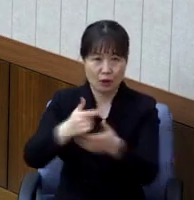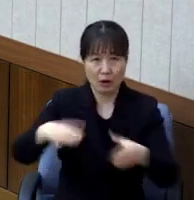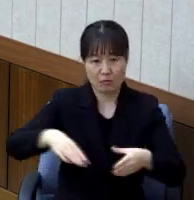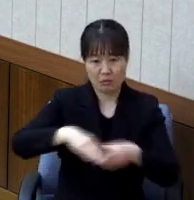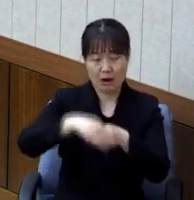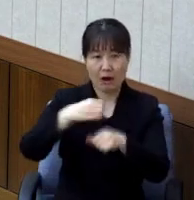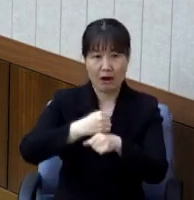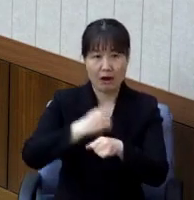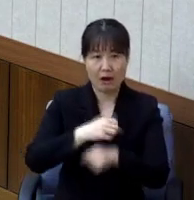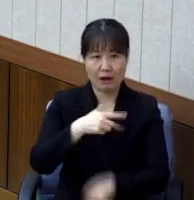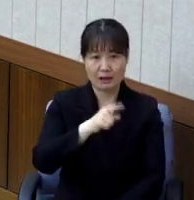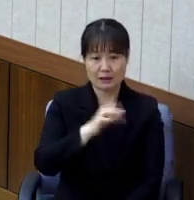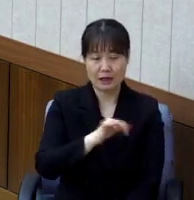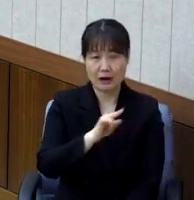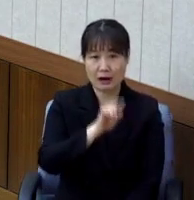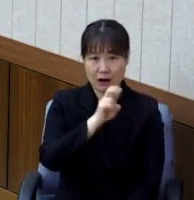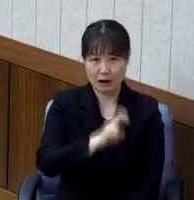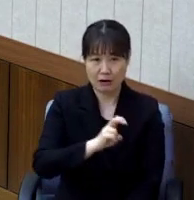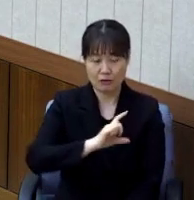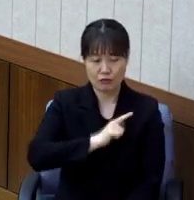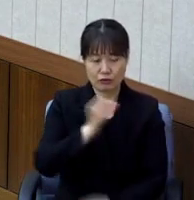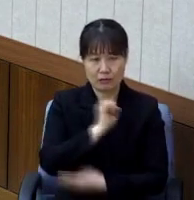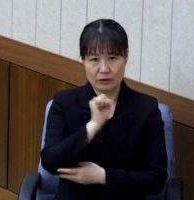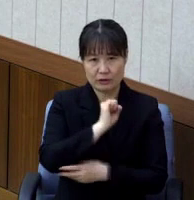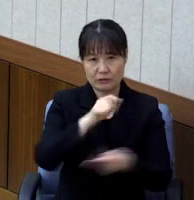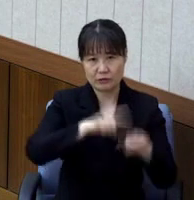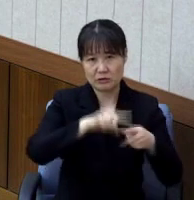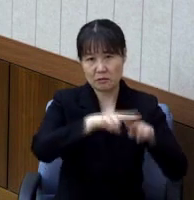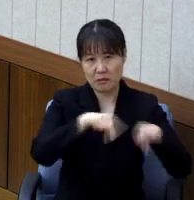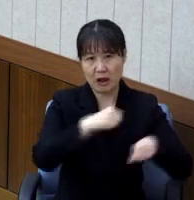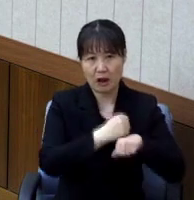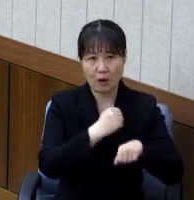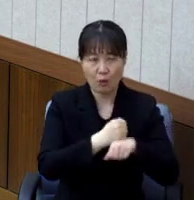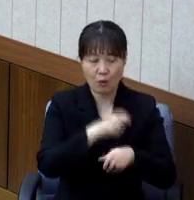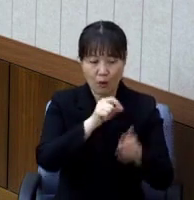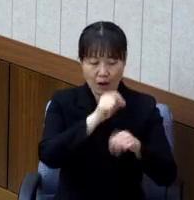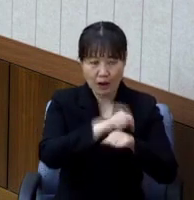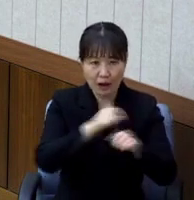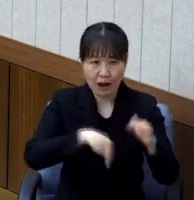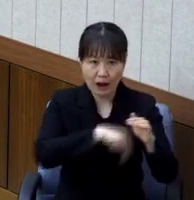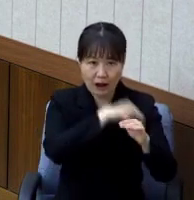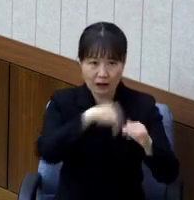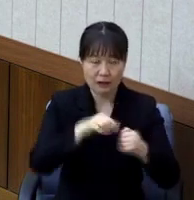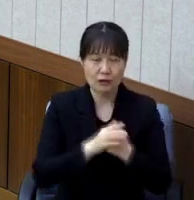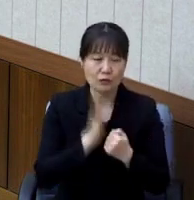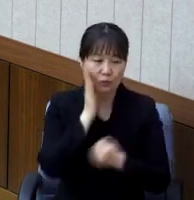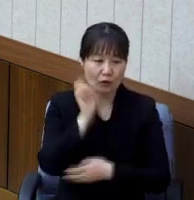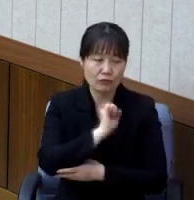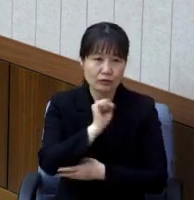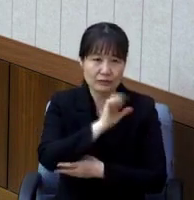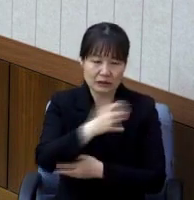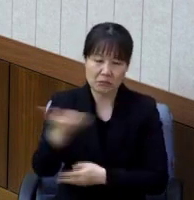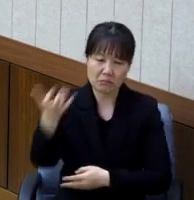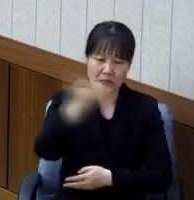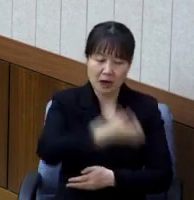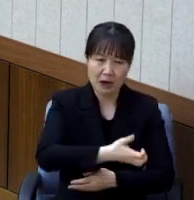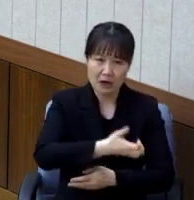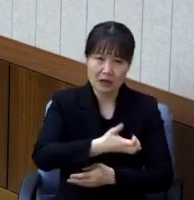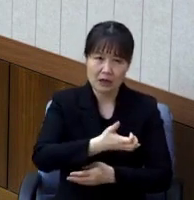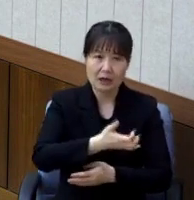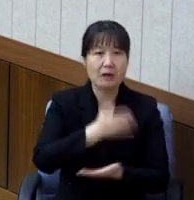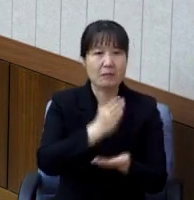장암동 운전면허 시험장 이정 협의를 파괴하고 둘째 의정 구시 행정구역 내 도봉운전 면허 시험장이 이전되지 않도록